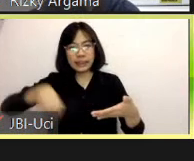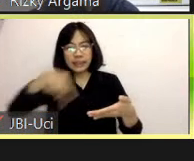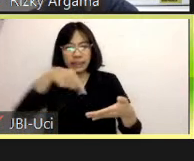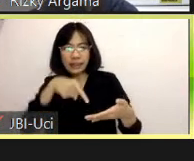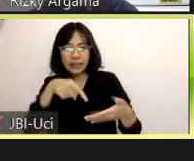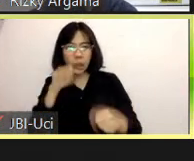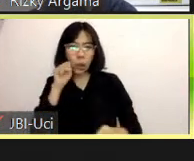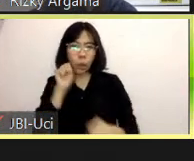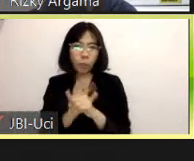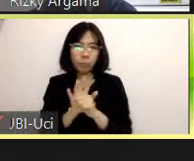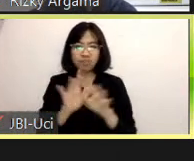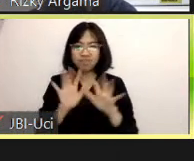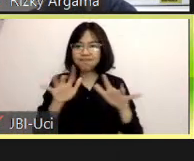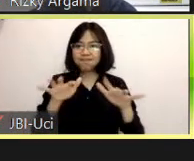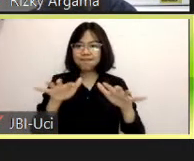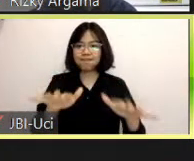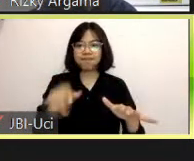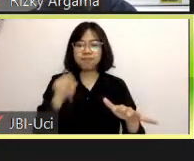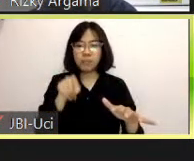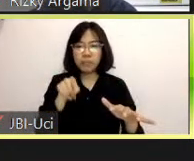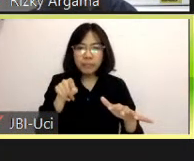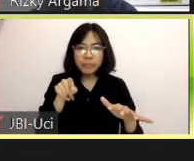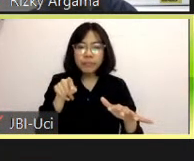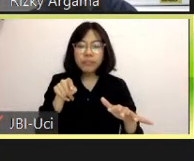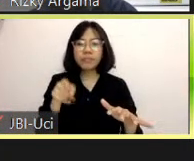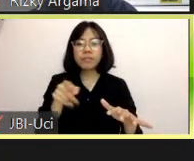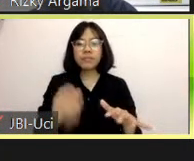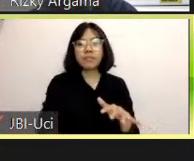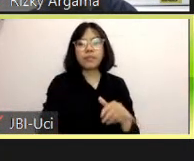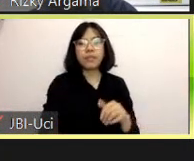pandemi COVID, isu ini semakin